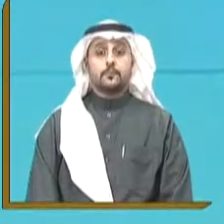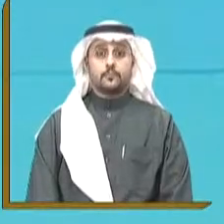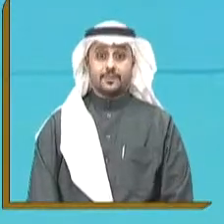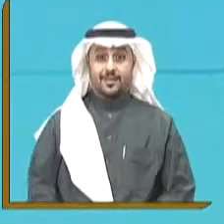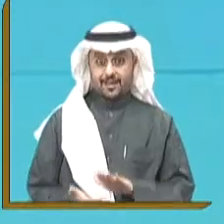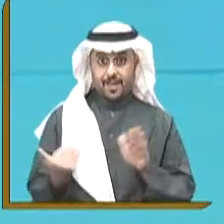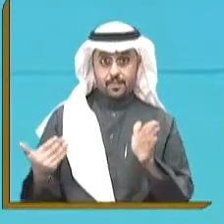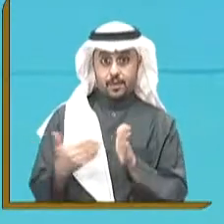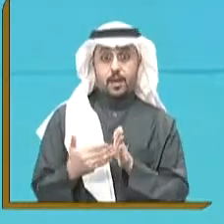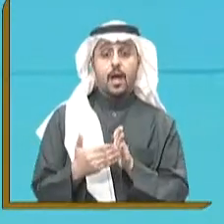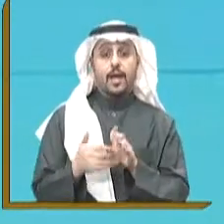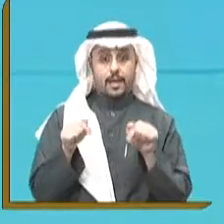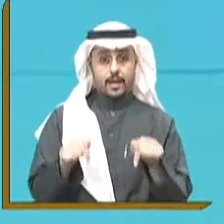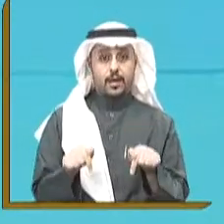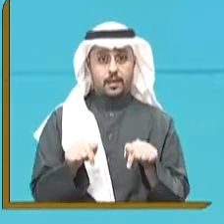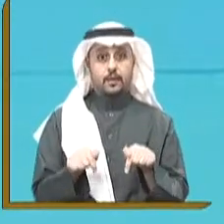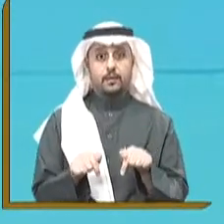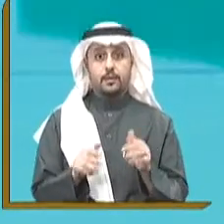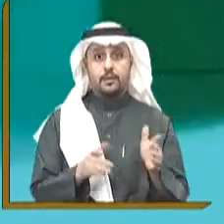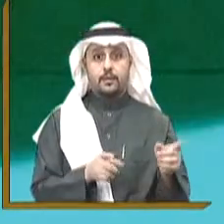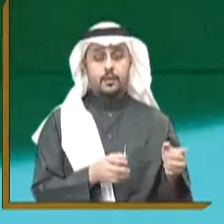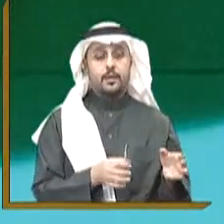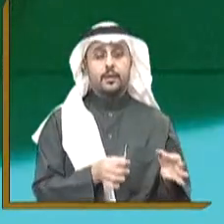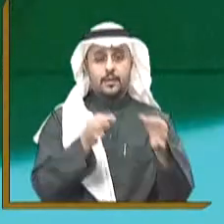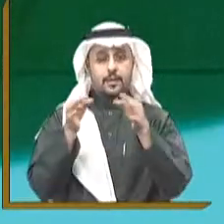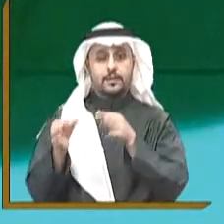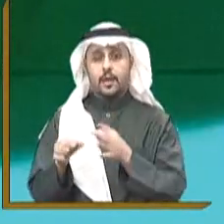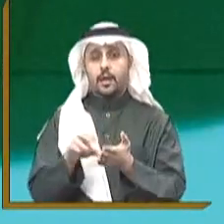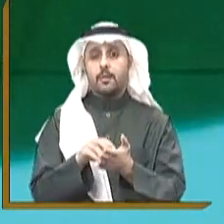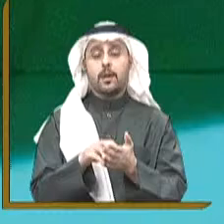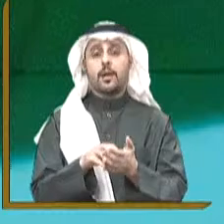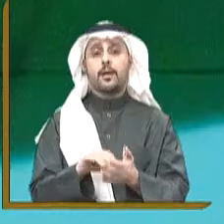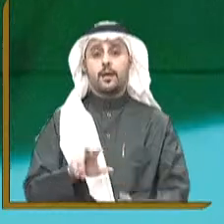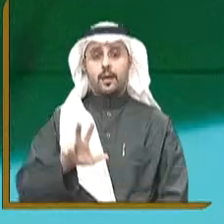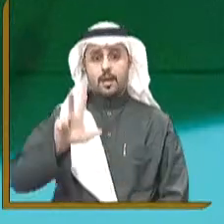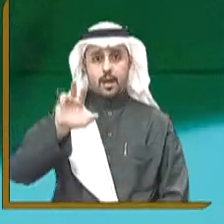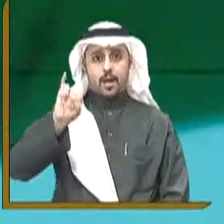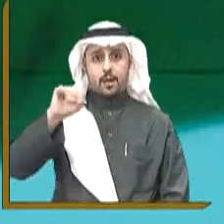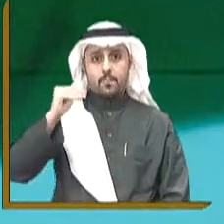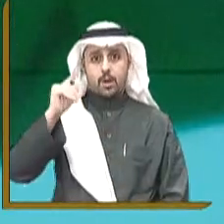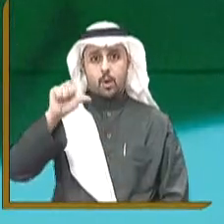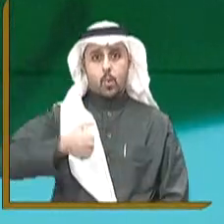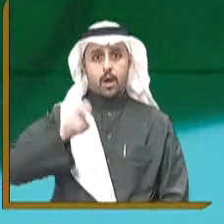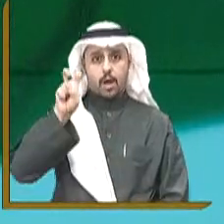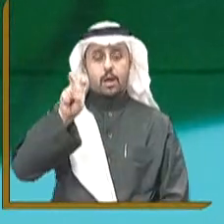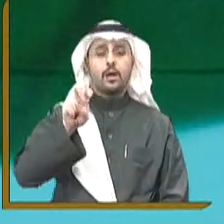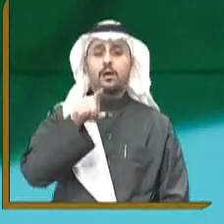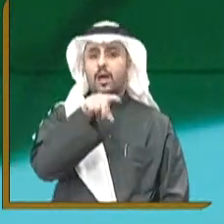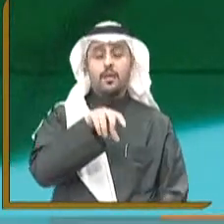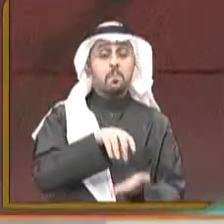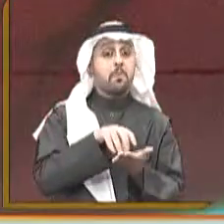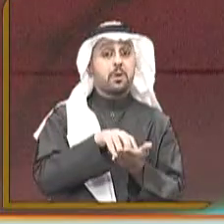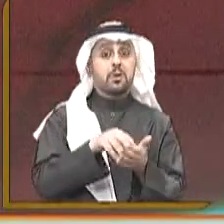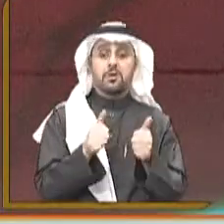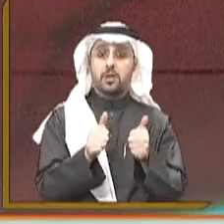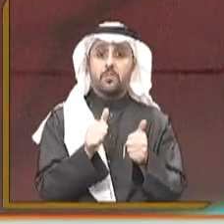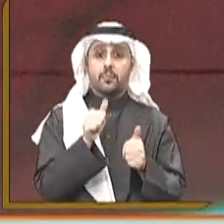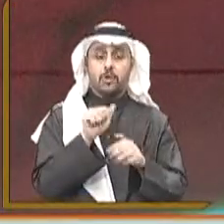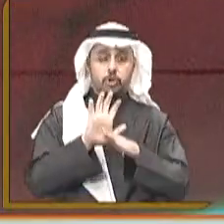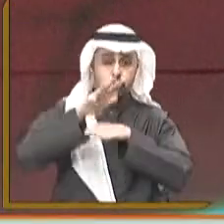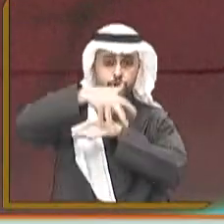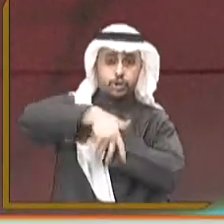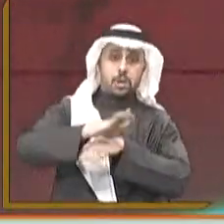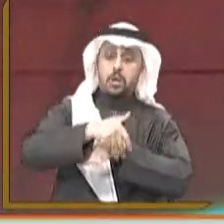وقبل الختام مشاهدينا الكرام، نتوجه بكم إلى محافظة المخوة بمنطقة الباحة، حيث يتميز شلال الخرار وهو